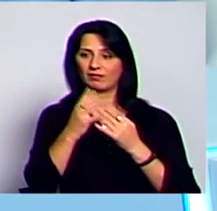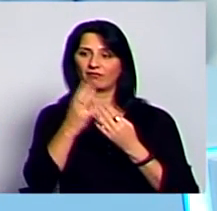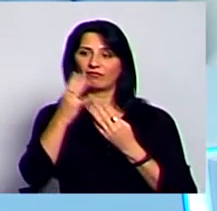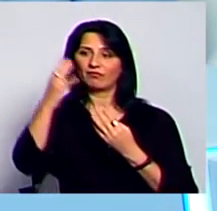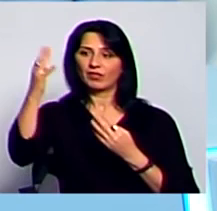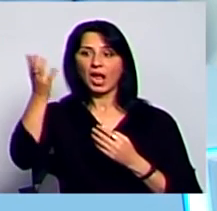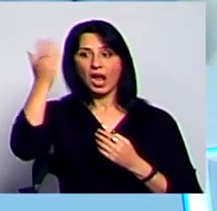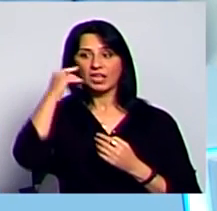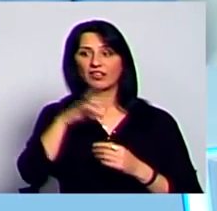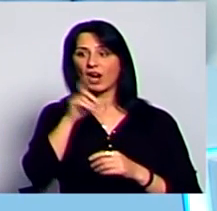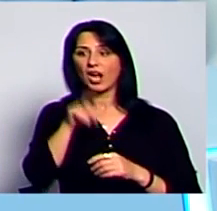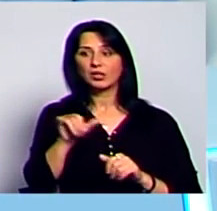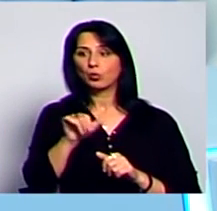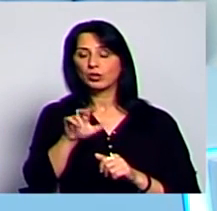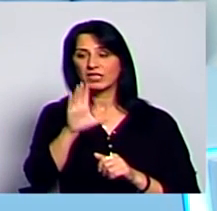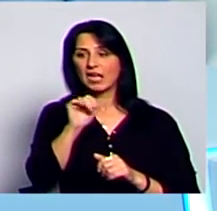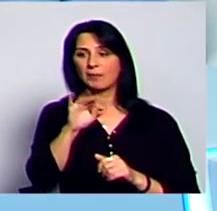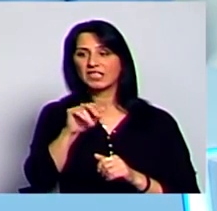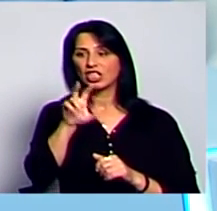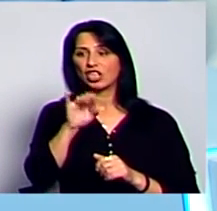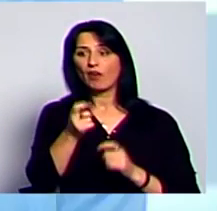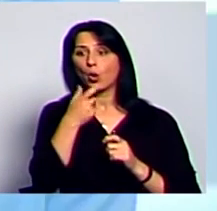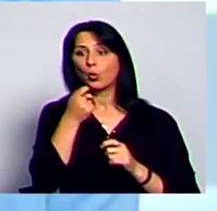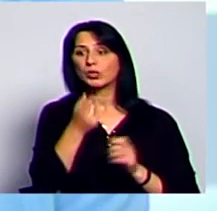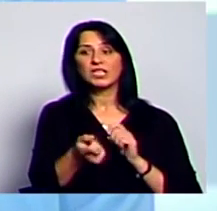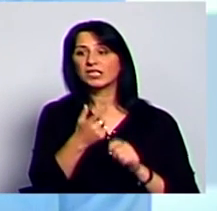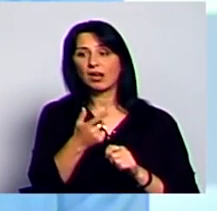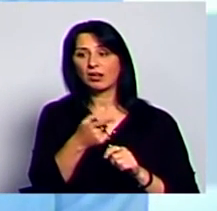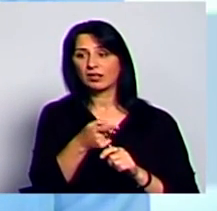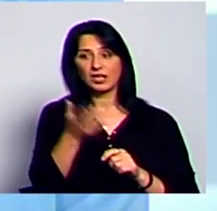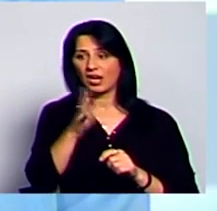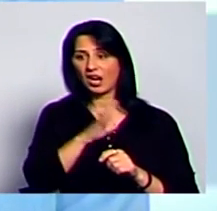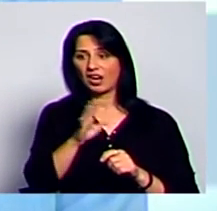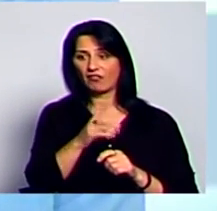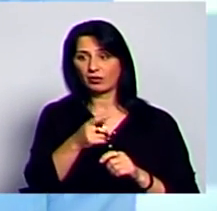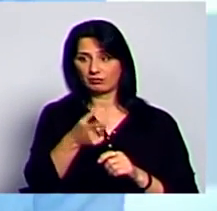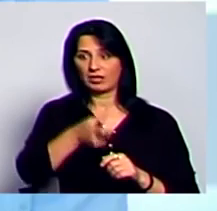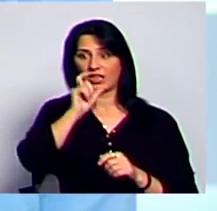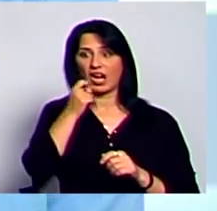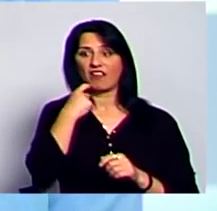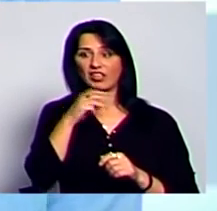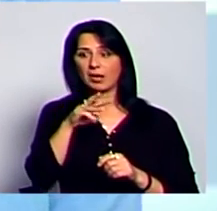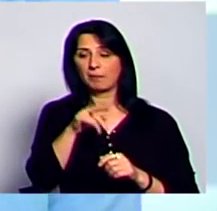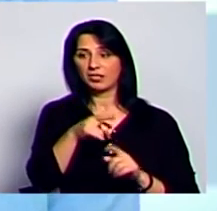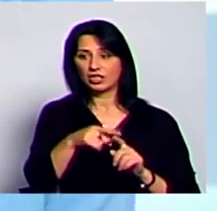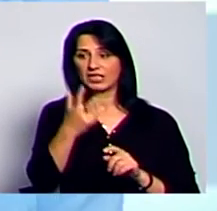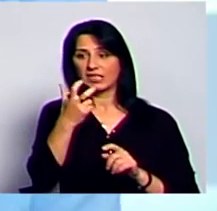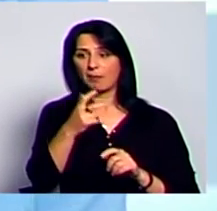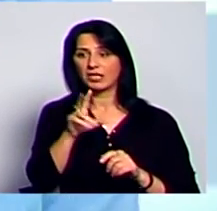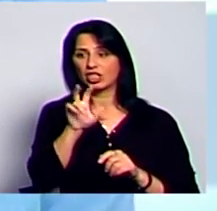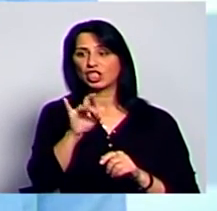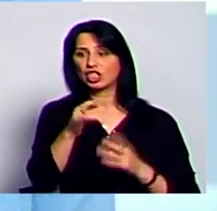ადრე ვერ წარმოიდგენდა ადამიანს რომ სამცხე-ჯავახეთში ყურძენი მოდიოდა იქ მესხურღვინოს დალევდა და 300-მდე